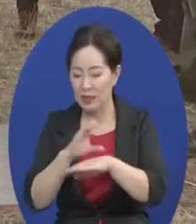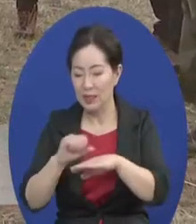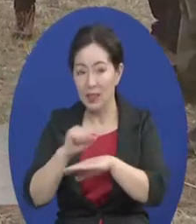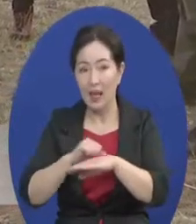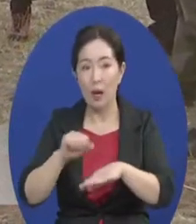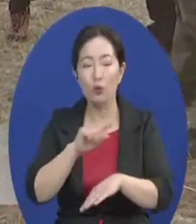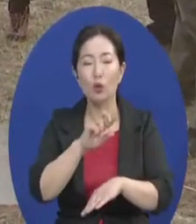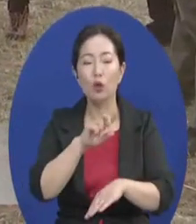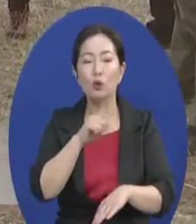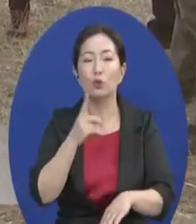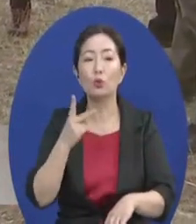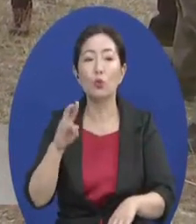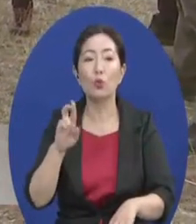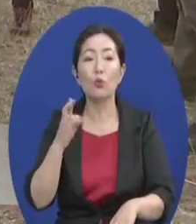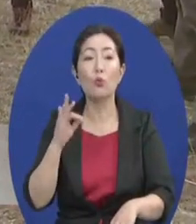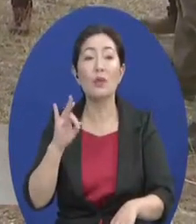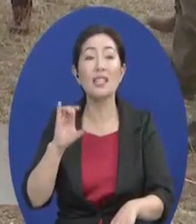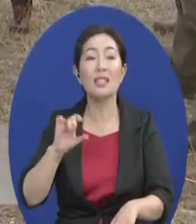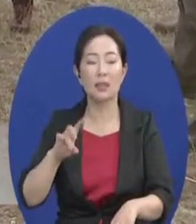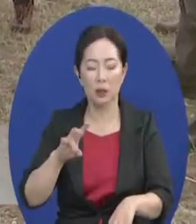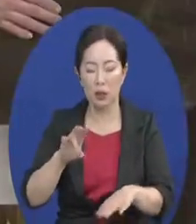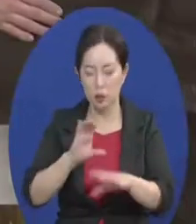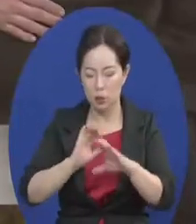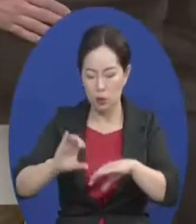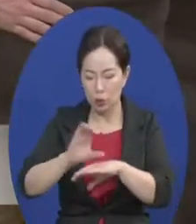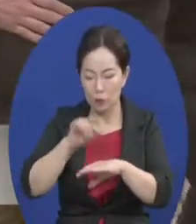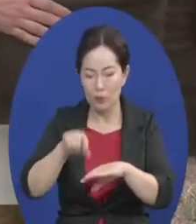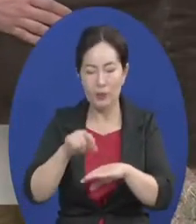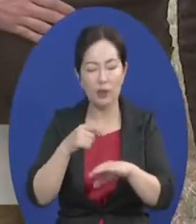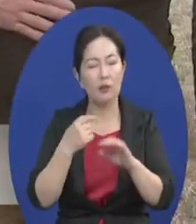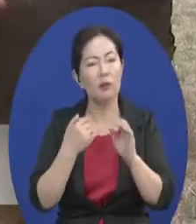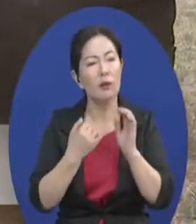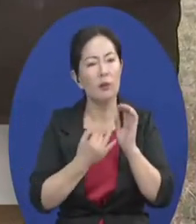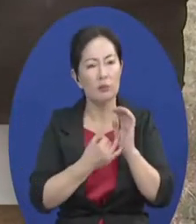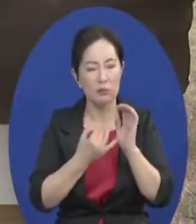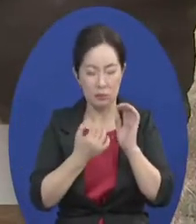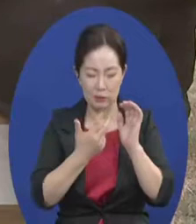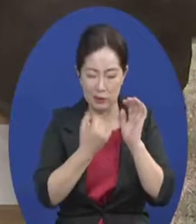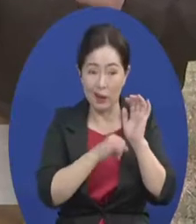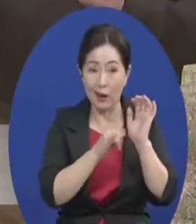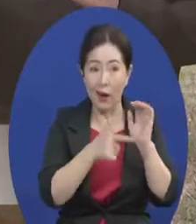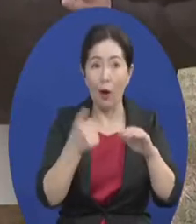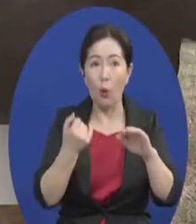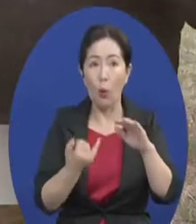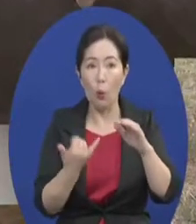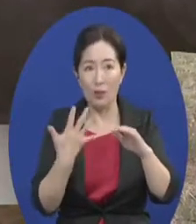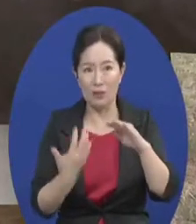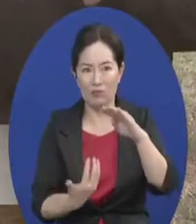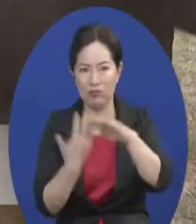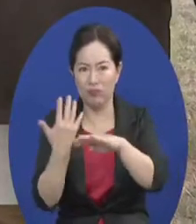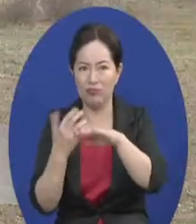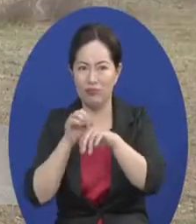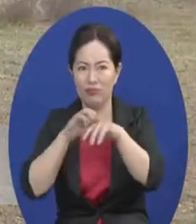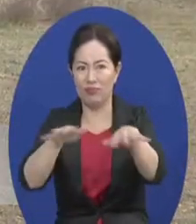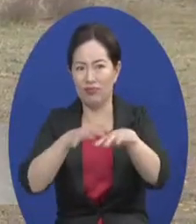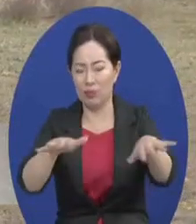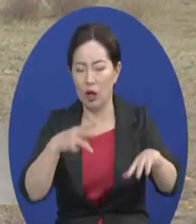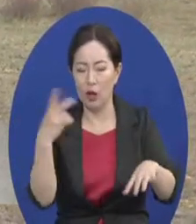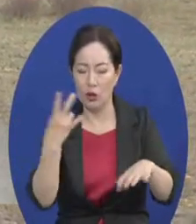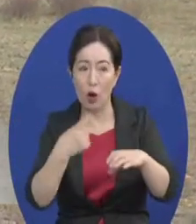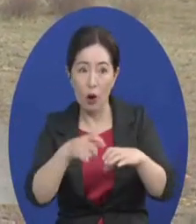сумын Охинтойн талд 2760 га талбайд услахааны систем шинээр байгуулж хүнсний ногоо тариалах төслийг